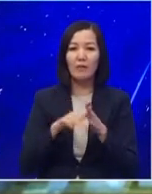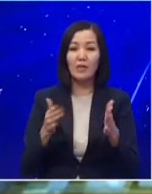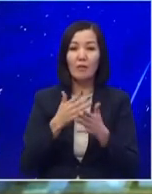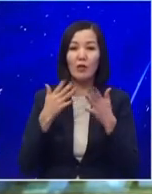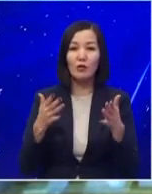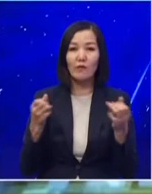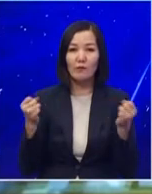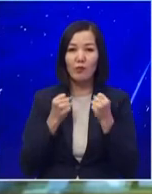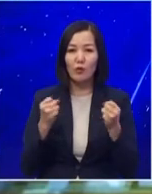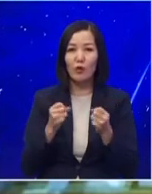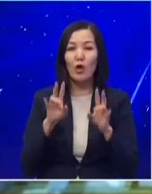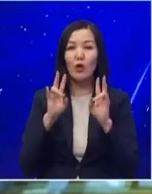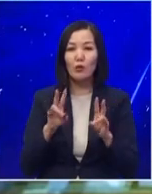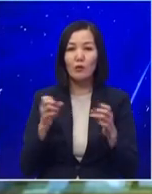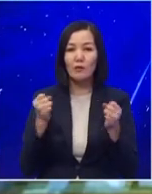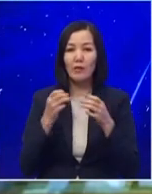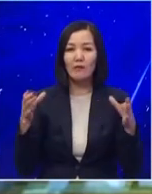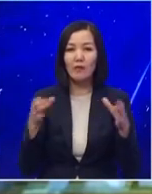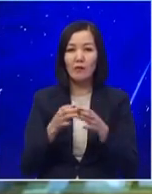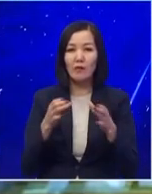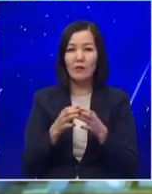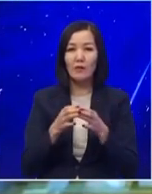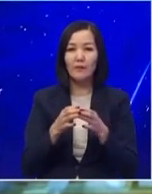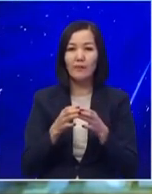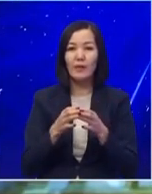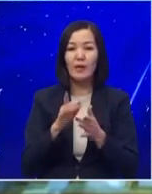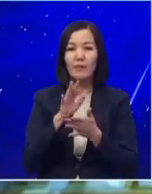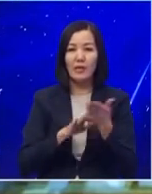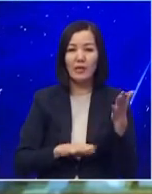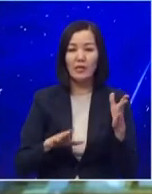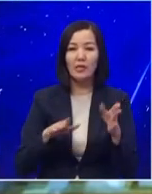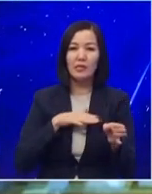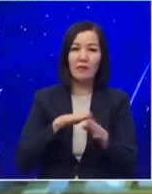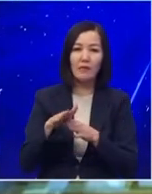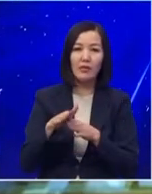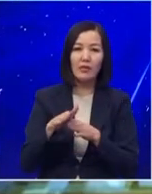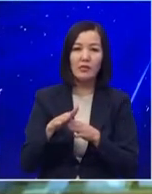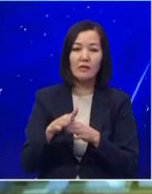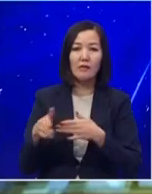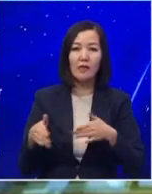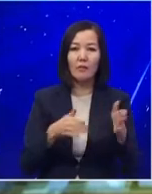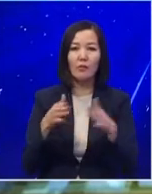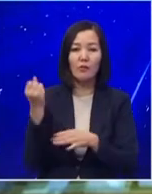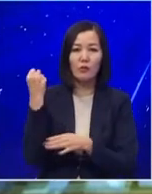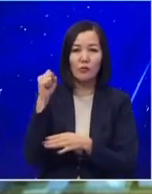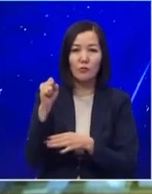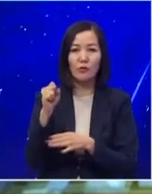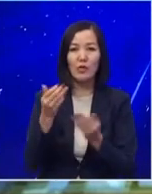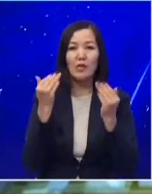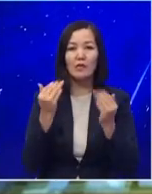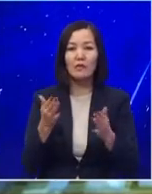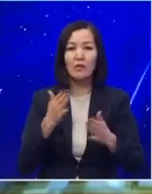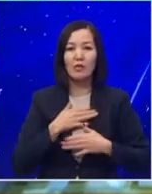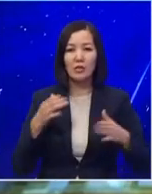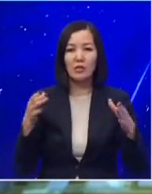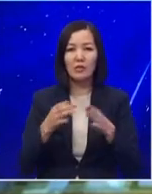спорта однако спортивное сообщество не взирая ни на что продолжала совершенствоваться на пути к чемпионству сегодня наш